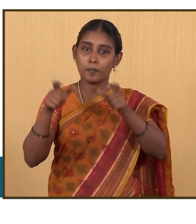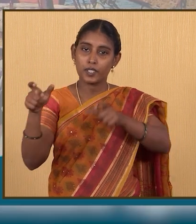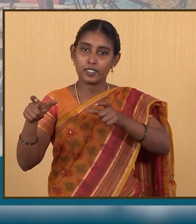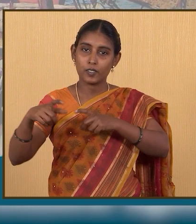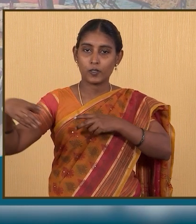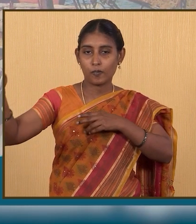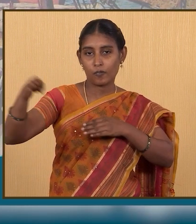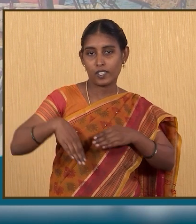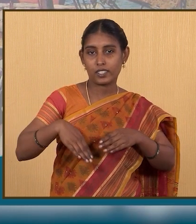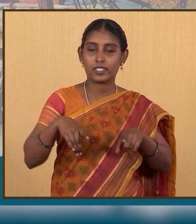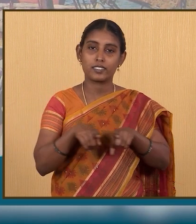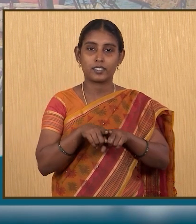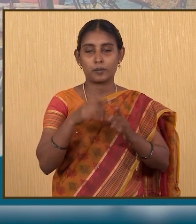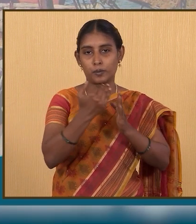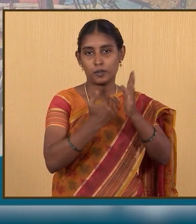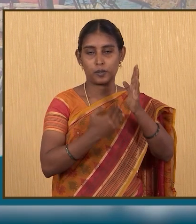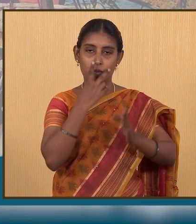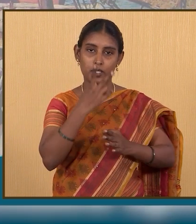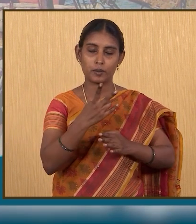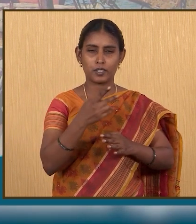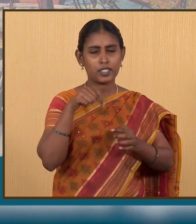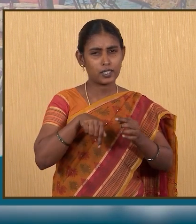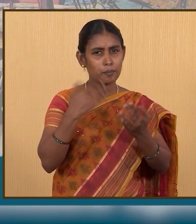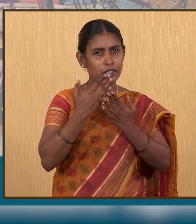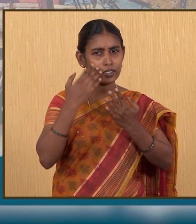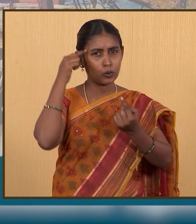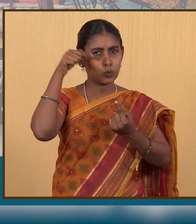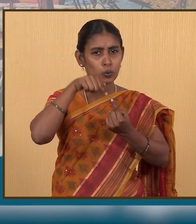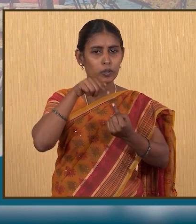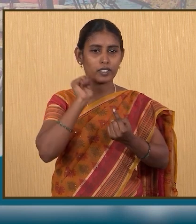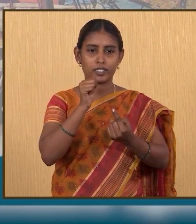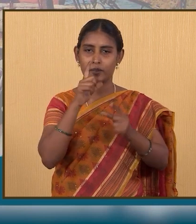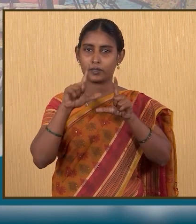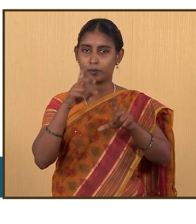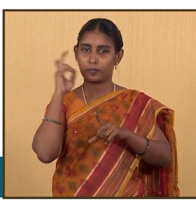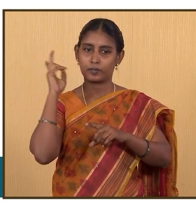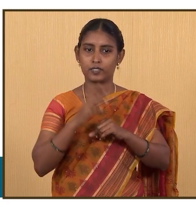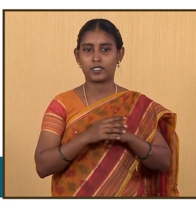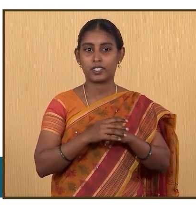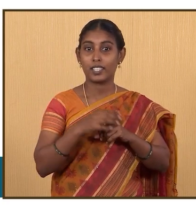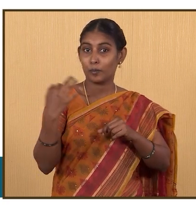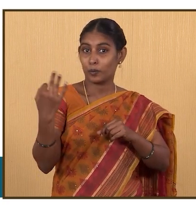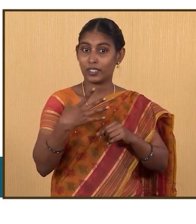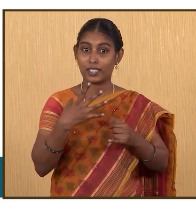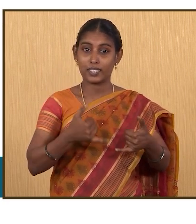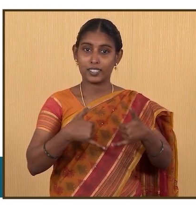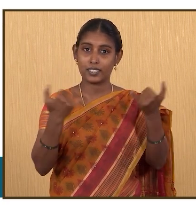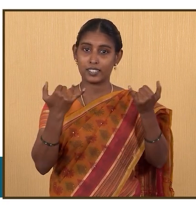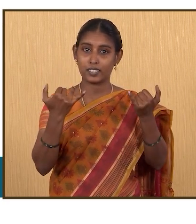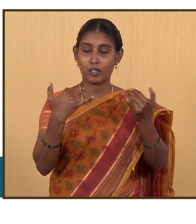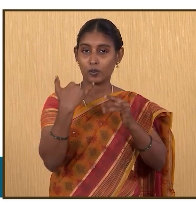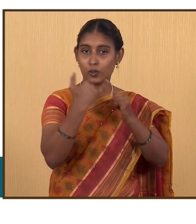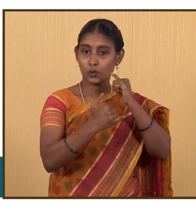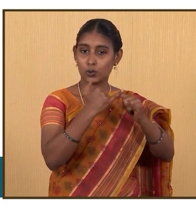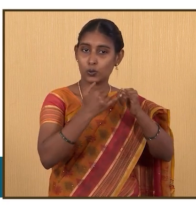பத்தி பார்க்க போறோம். சரி, இதனோட நோக்கம் என்ன அப்படின்னா, நவீன இந்திய வரலாற்று ஆதாரங்களை பற்றி